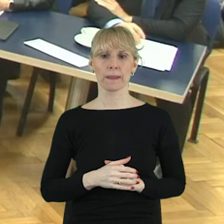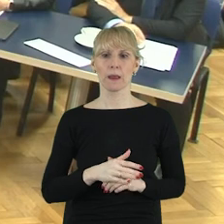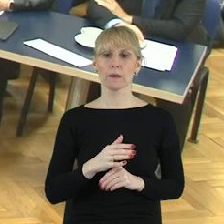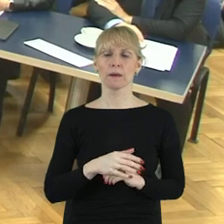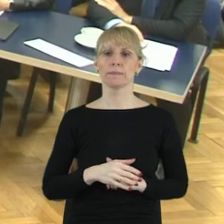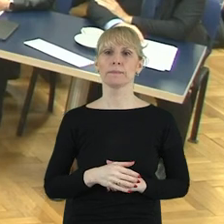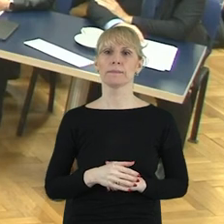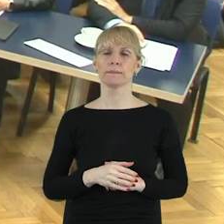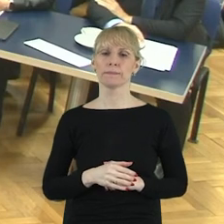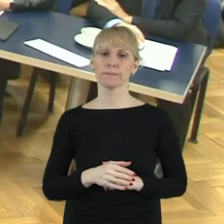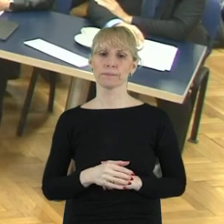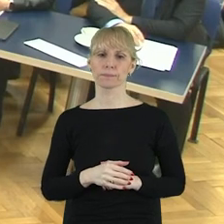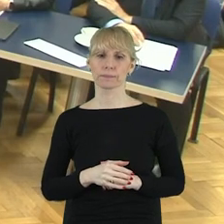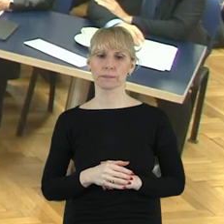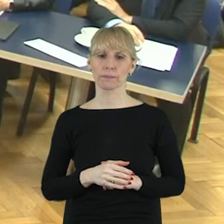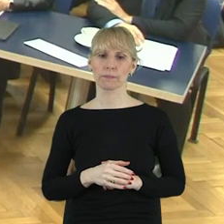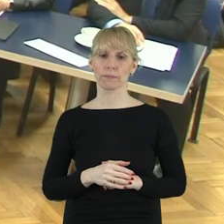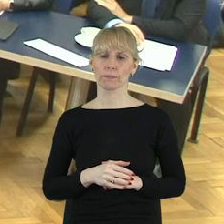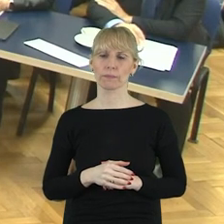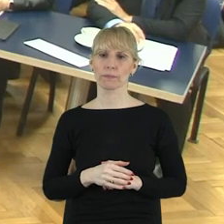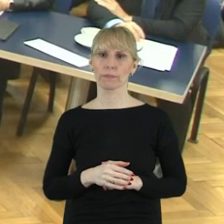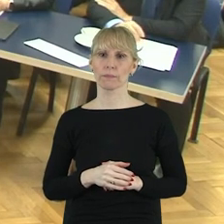Ten punkt, który złożył